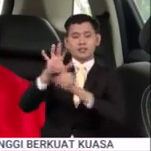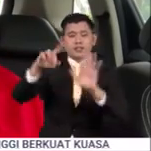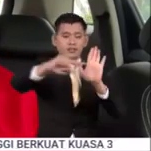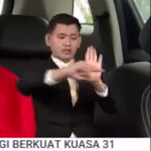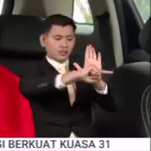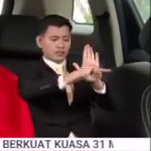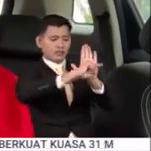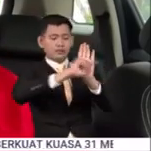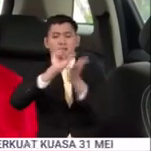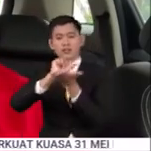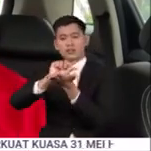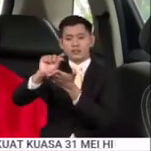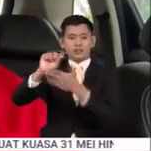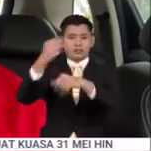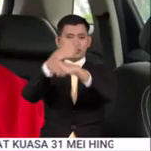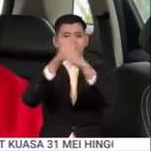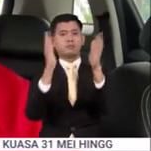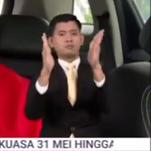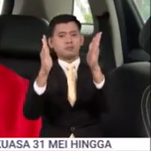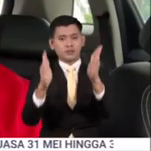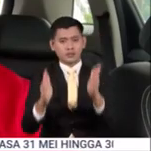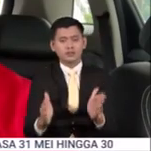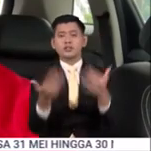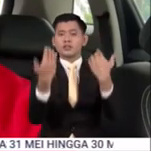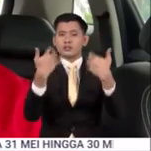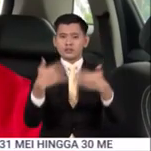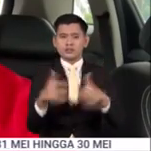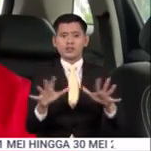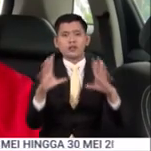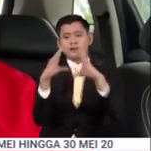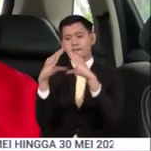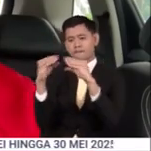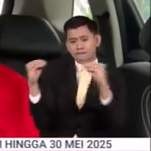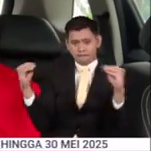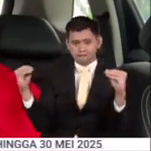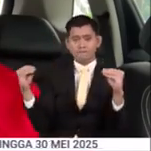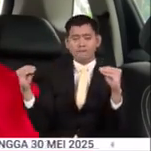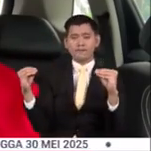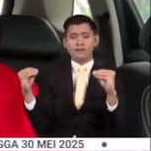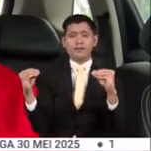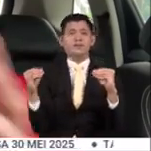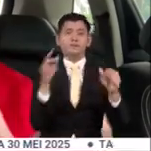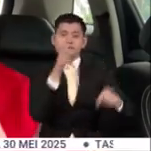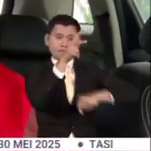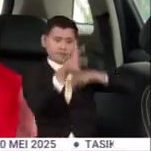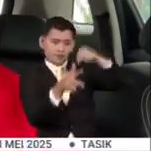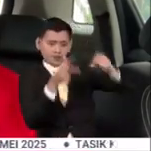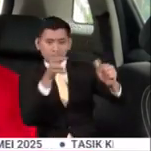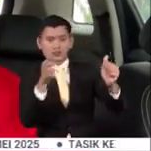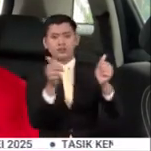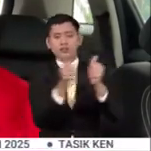gaji-gaji pekerja-pekerja yang sudah menghabiskan penggambaran mereka dengan produksi tersebut.